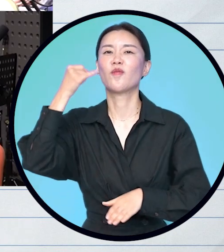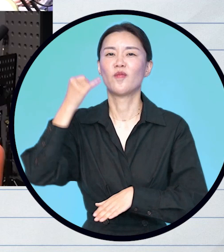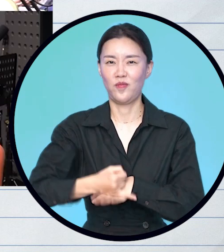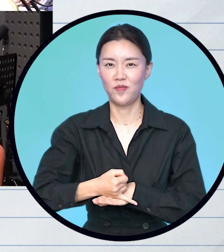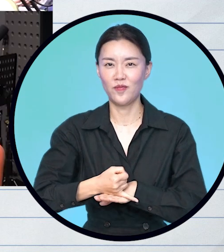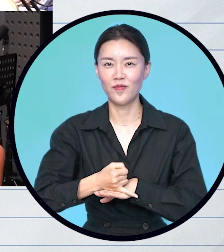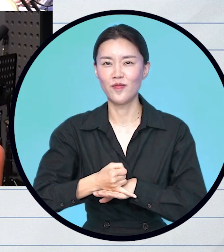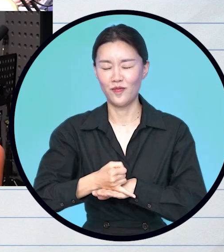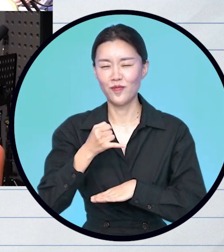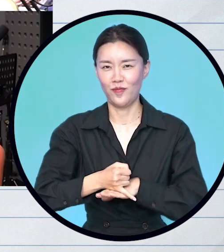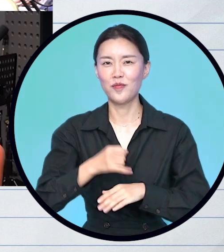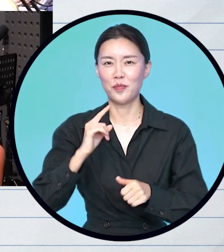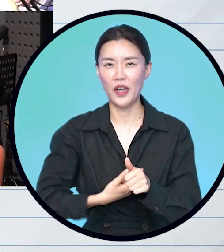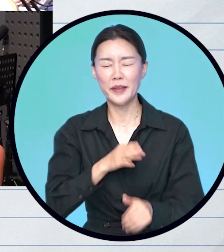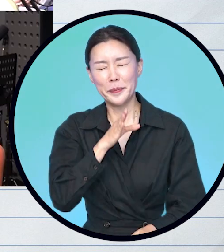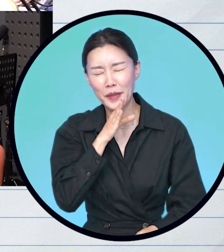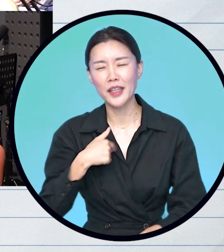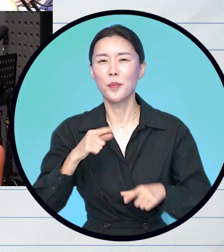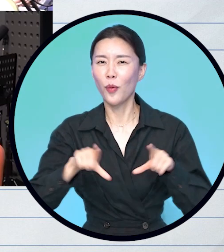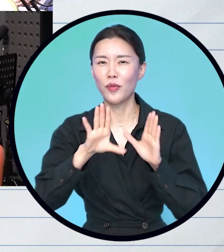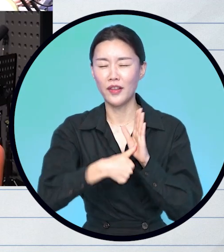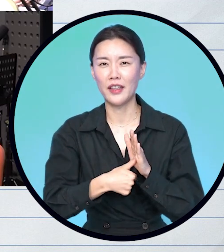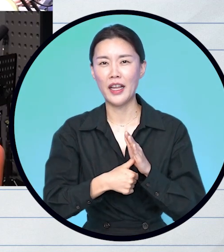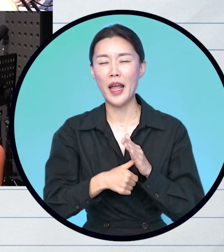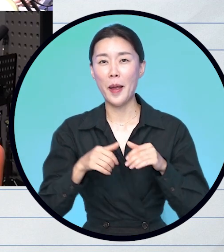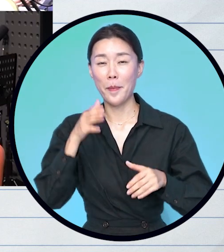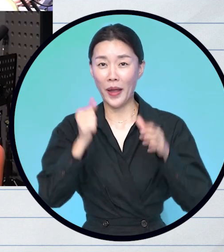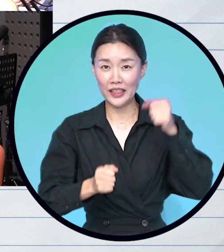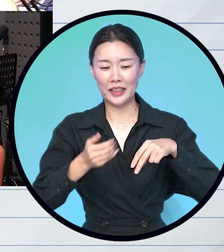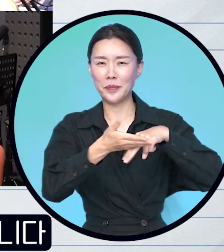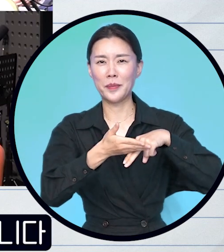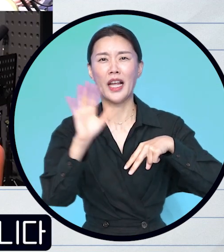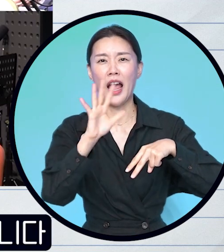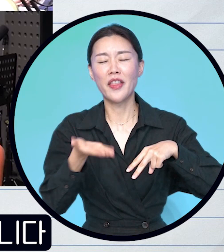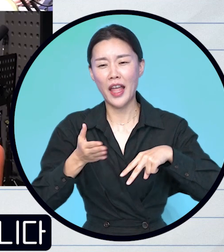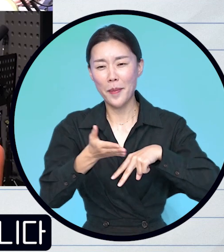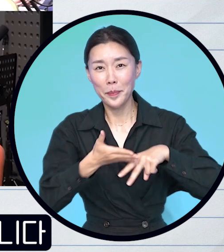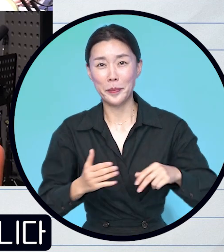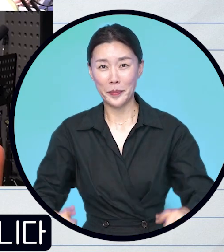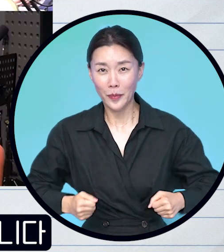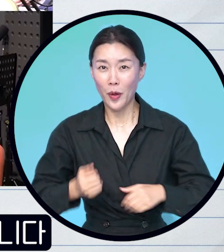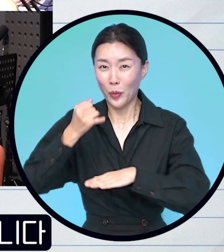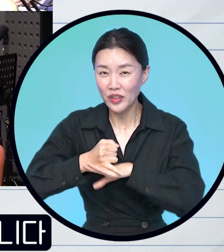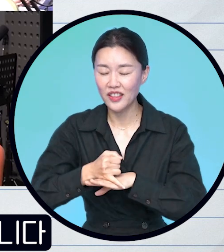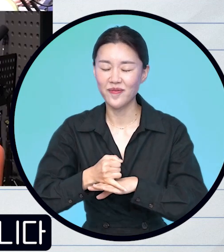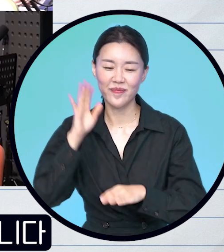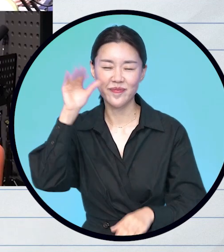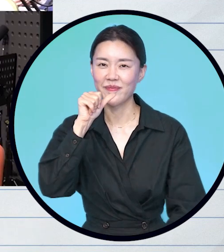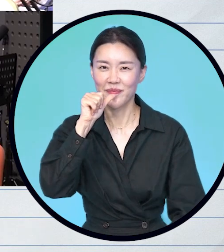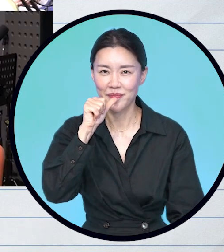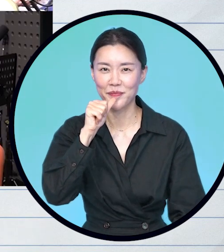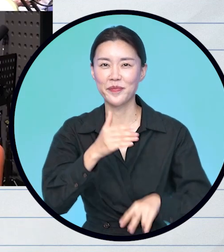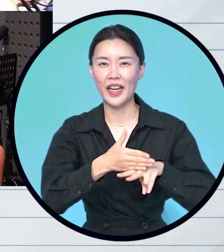그래서 제가 반바지를 진짜 안 입는 편인데 네. 반바지를 입고도 꼴찌를 했으니 난 진짜 이제 더 이상 안 입겠다 이렇게 선언을